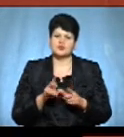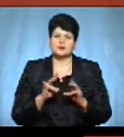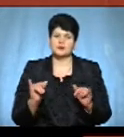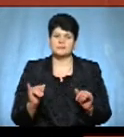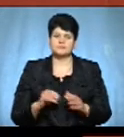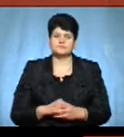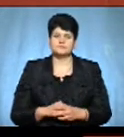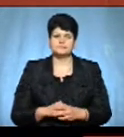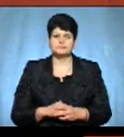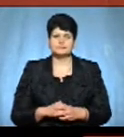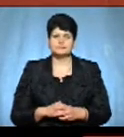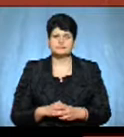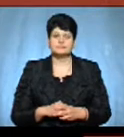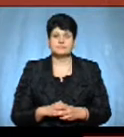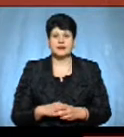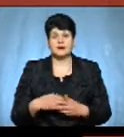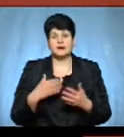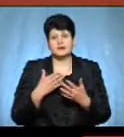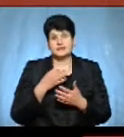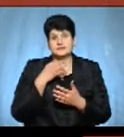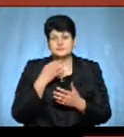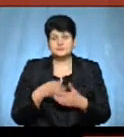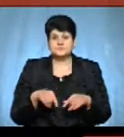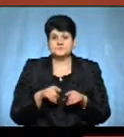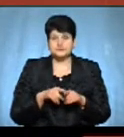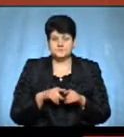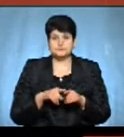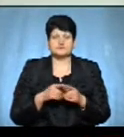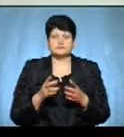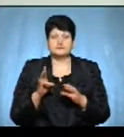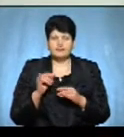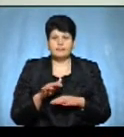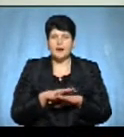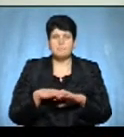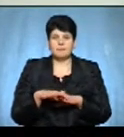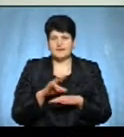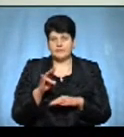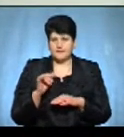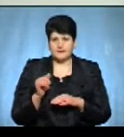ні? Ну, скажімо так, вже безпосередньо на Майдані